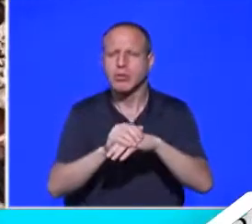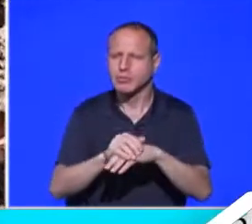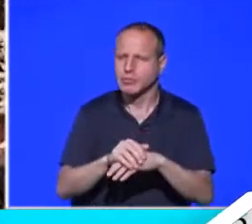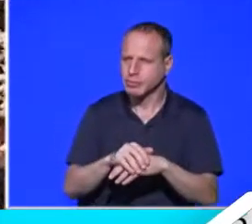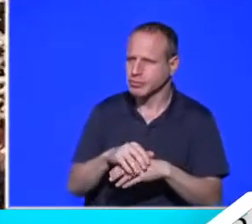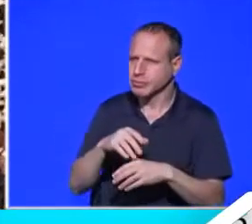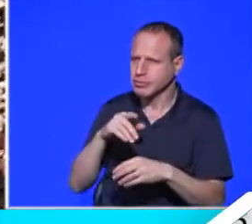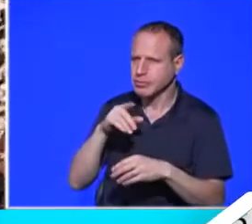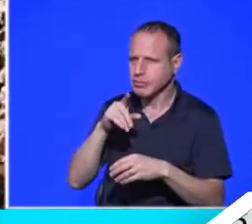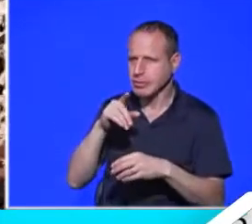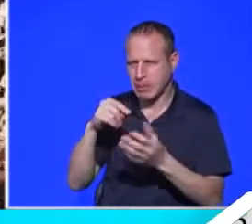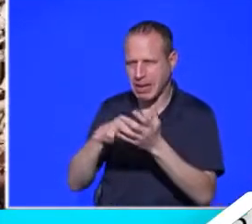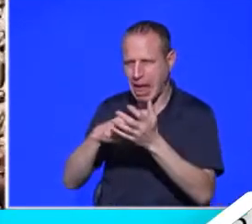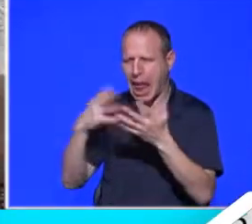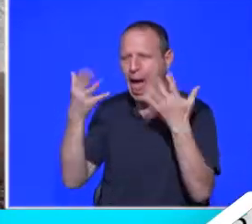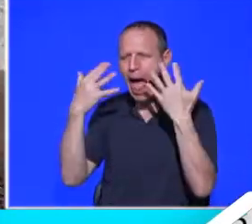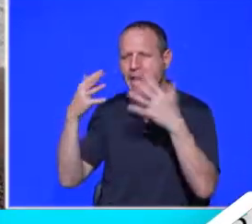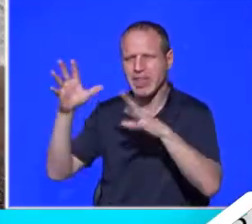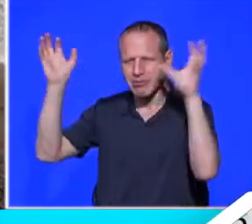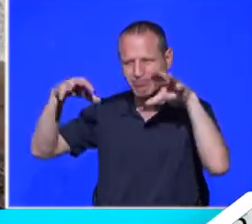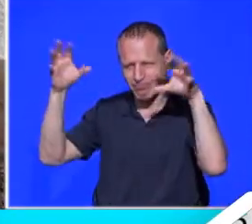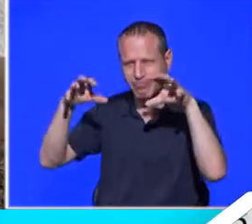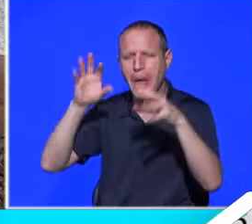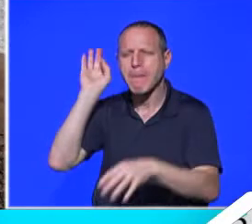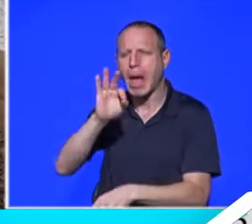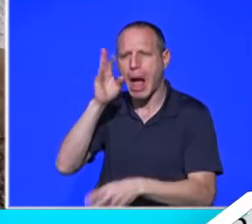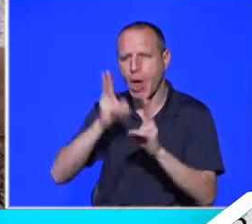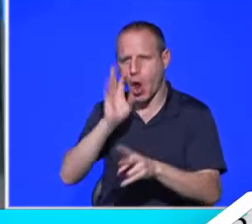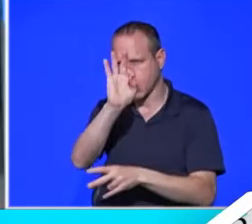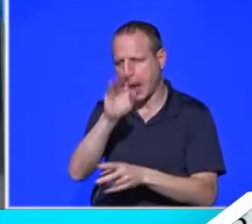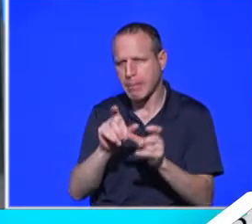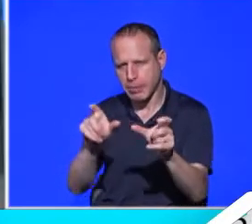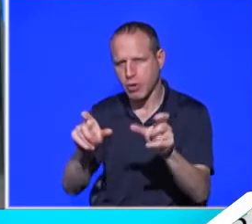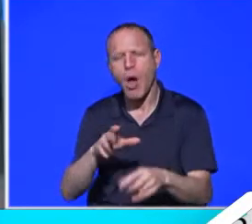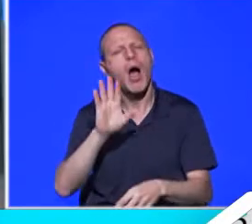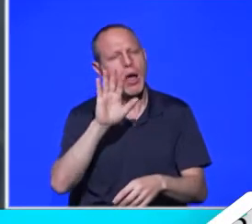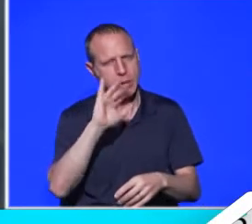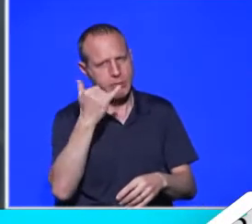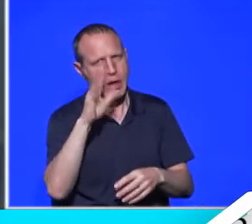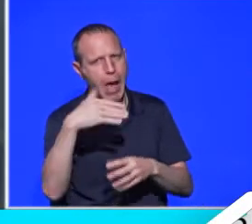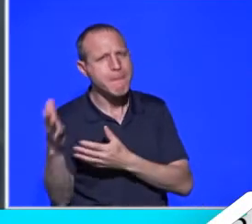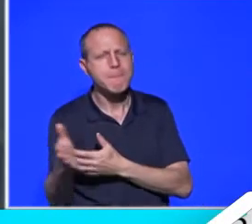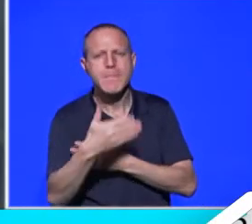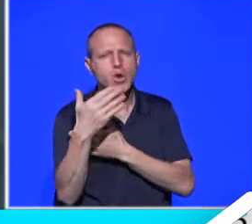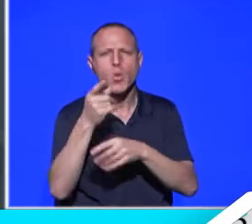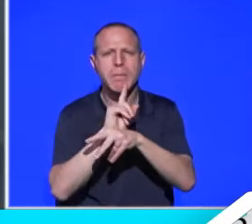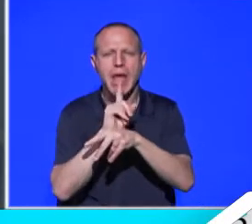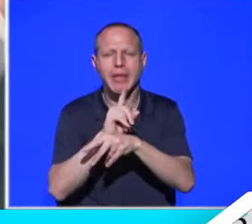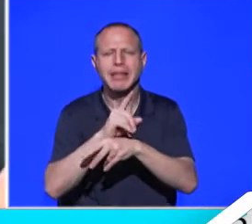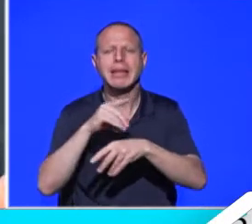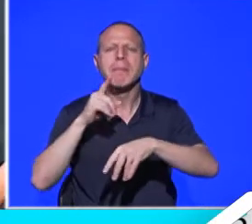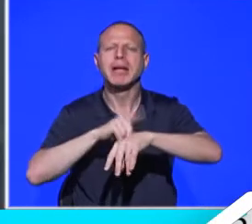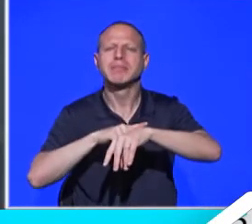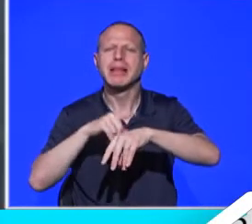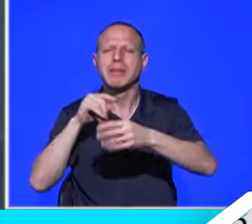מזג האוויר הסוער, פגע ביכולת שלכם אין ספק, גם בפינוי במיידי במהלך הזמנים, בגלל שהגלים